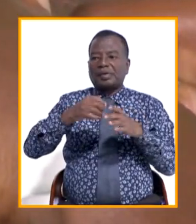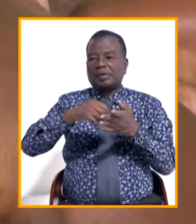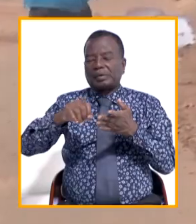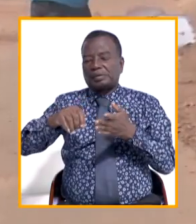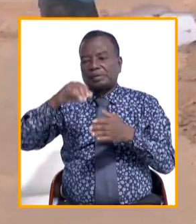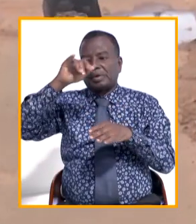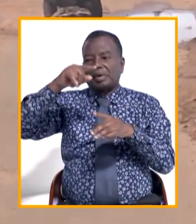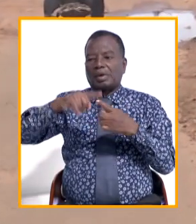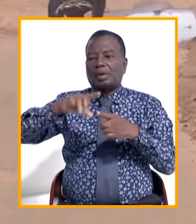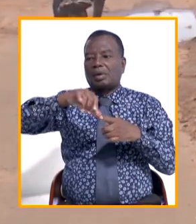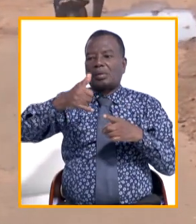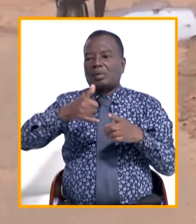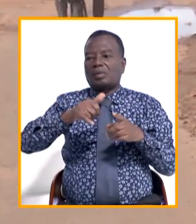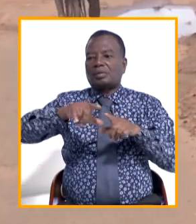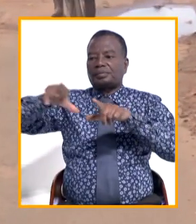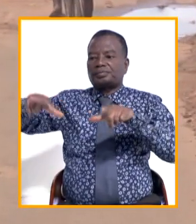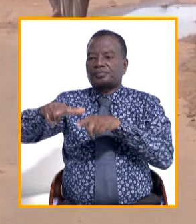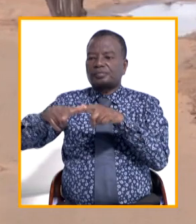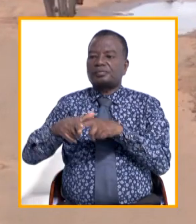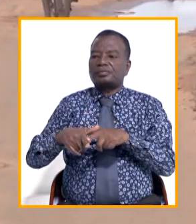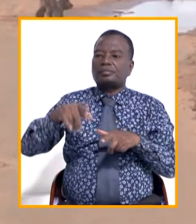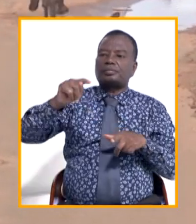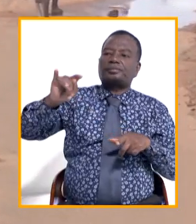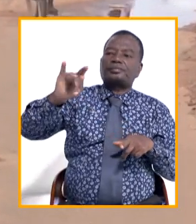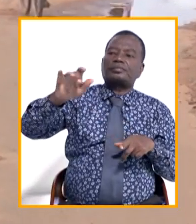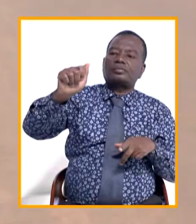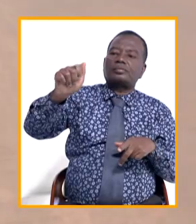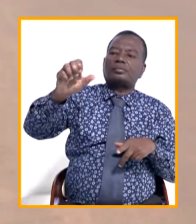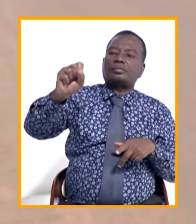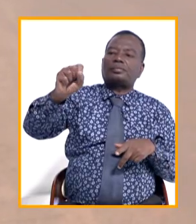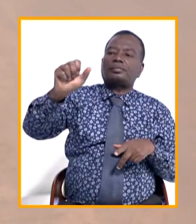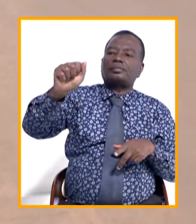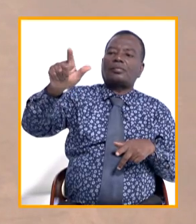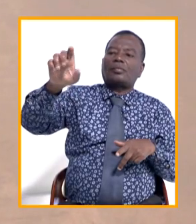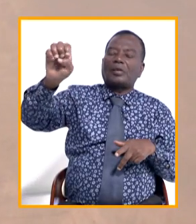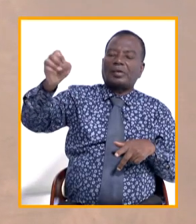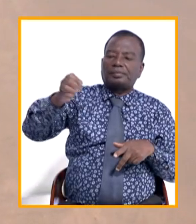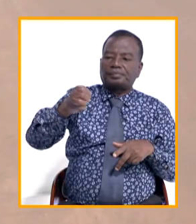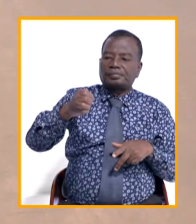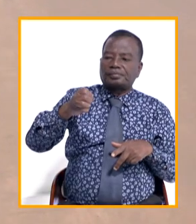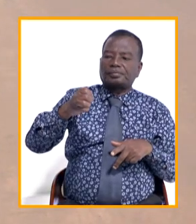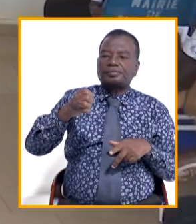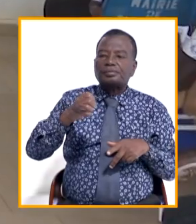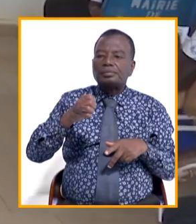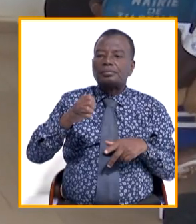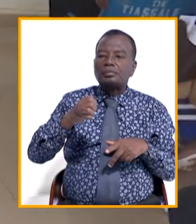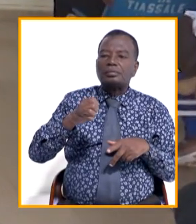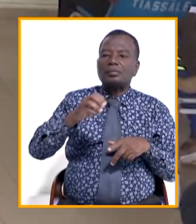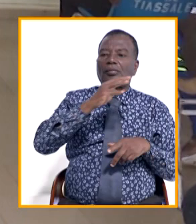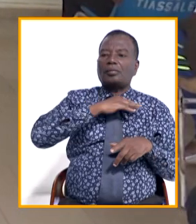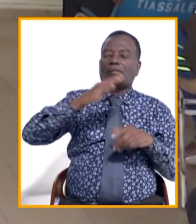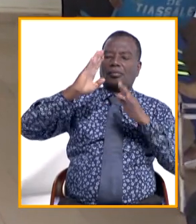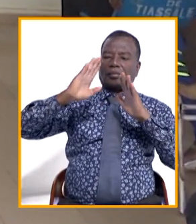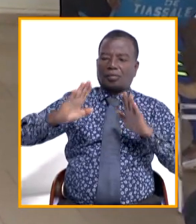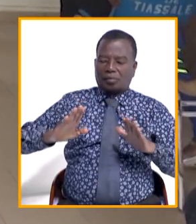électorale. Tiassali. Localité située à 121 km d'Abidjan, la capitale économique. Le maire